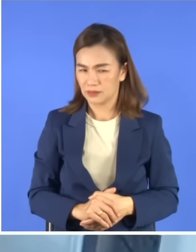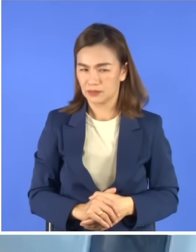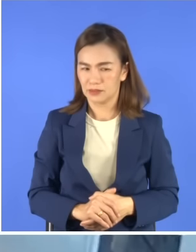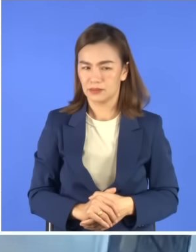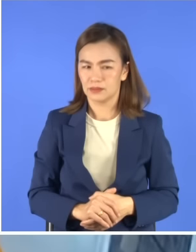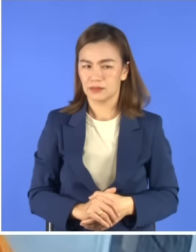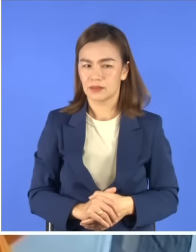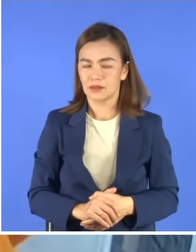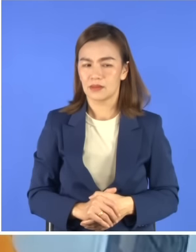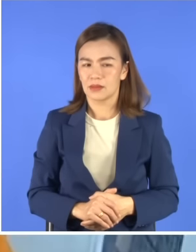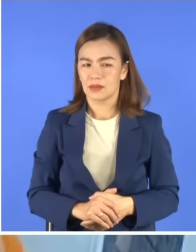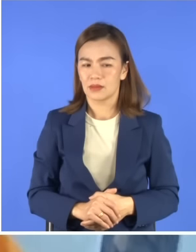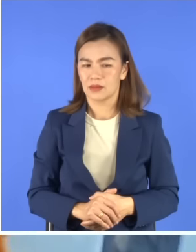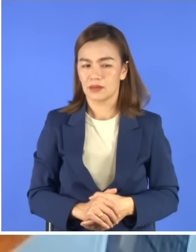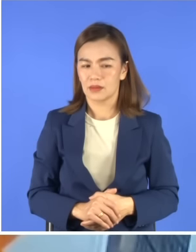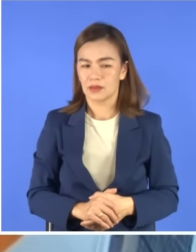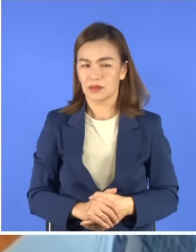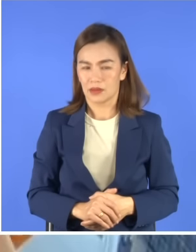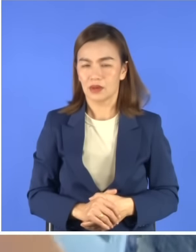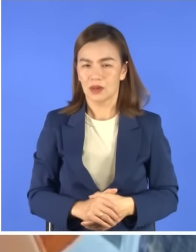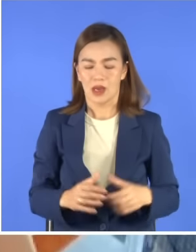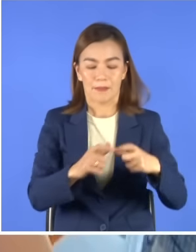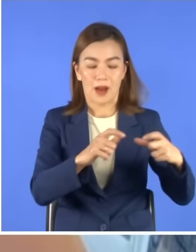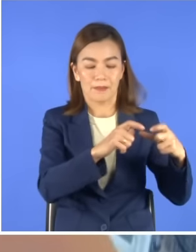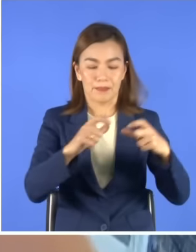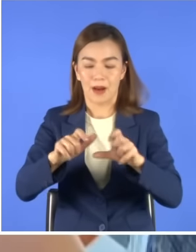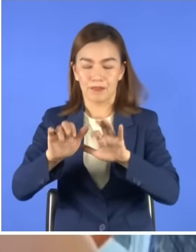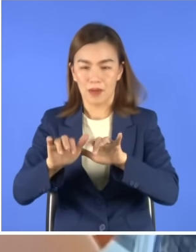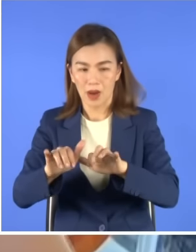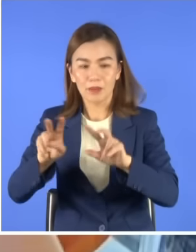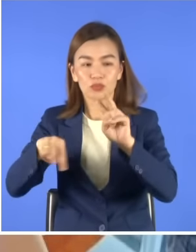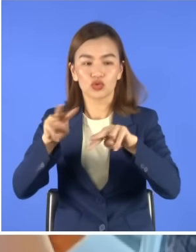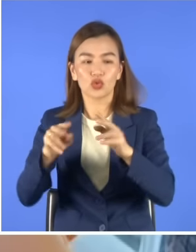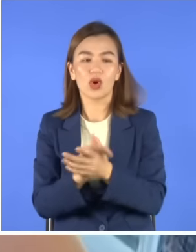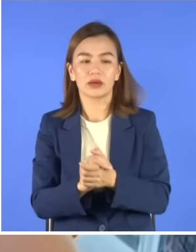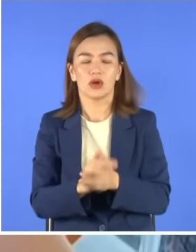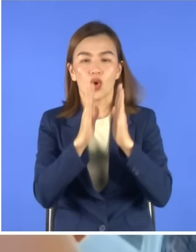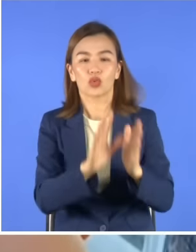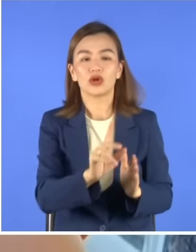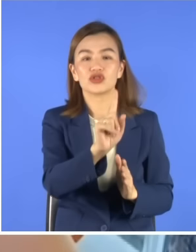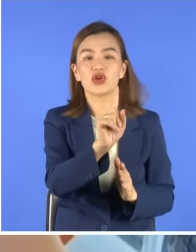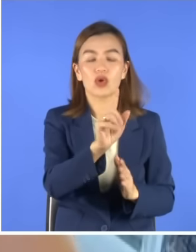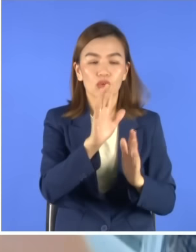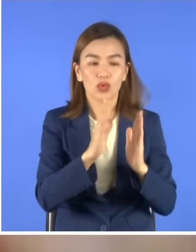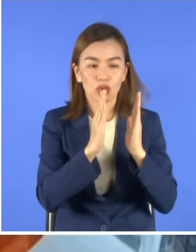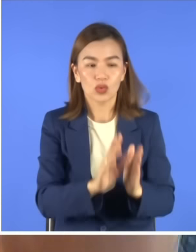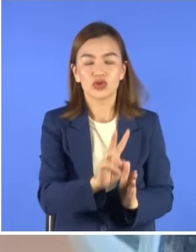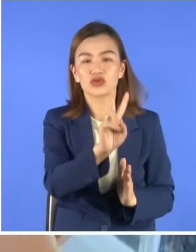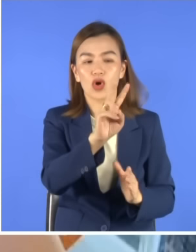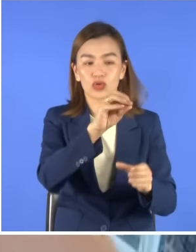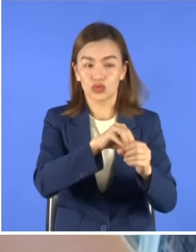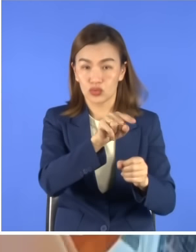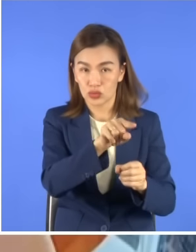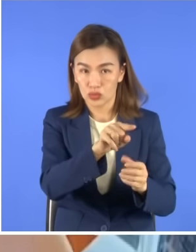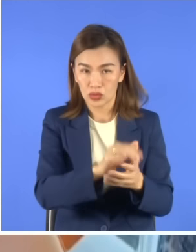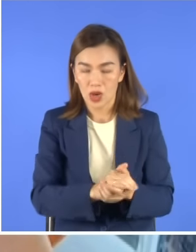อ้ใบ ที่ไม่เคยมีประวัติเกี่ยวกับอะไรเงี้ยสองคนนี้ไม่มีบวชมาปีกว่ามันกันเลยไหมคร ับ ไม่อันนี้เพิ่งจะบวช